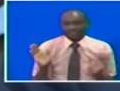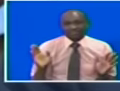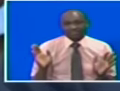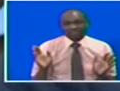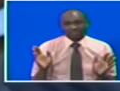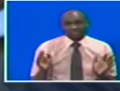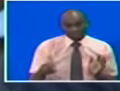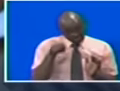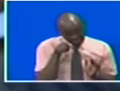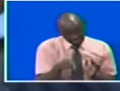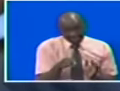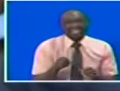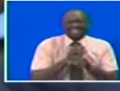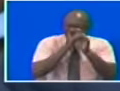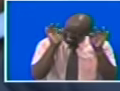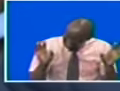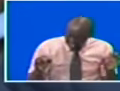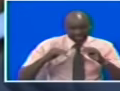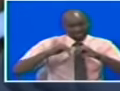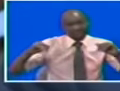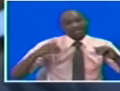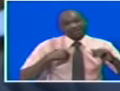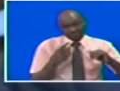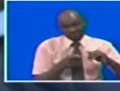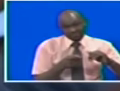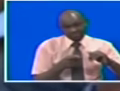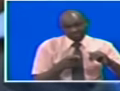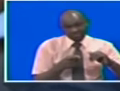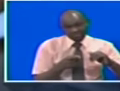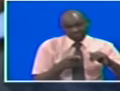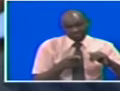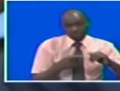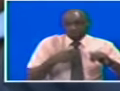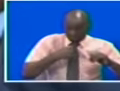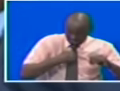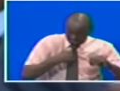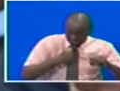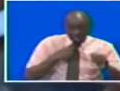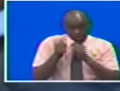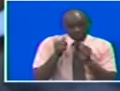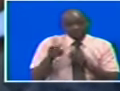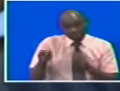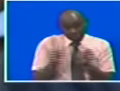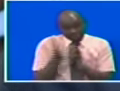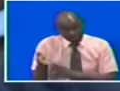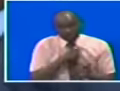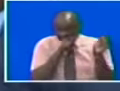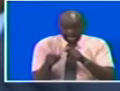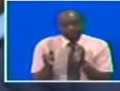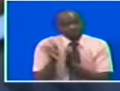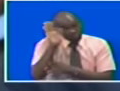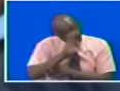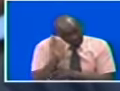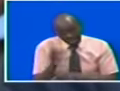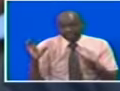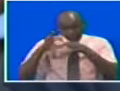So this is a clear distinction. Na kwa hivyo mimi mgombea mwenza nilikuja na chama cha Wiper